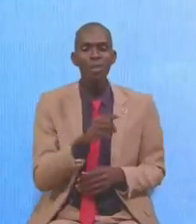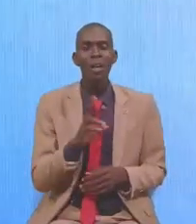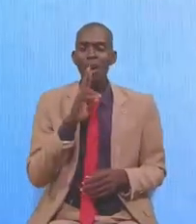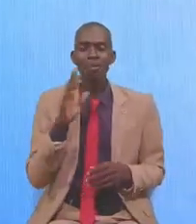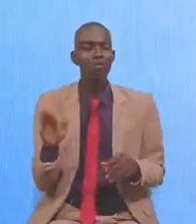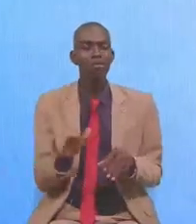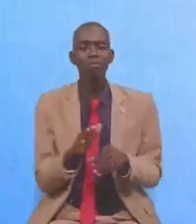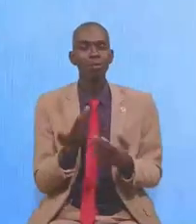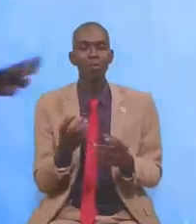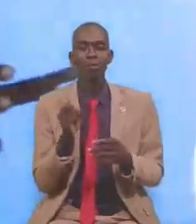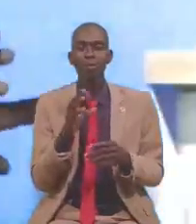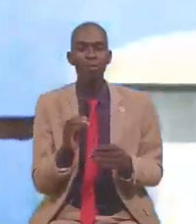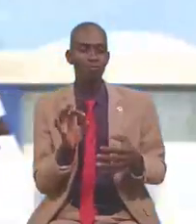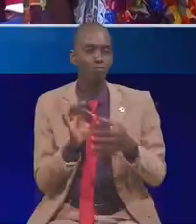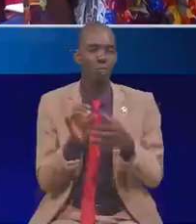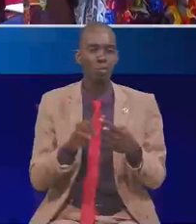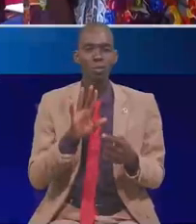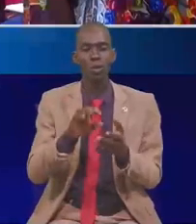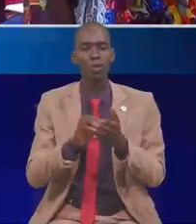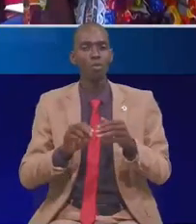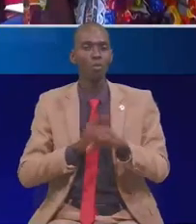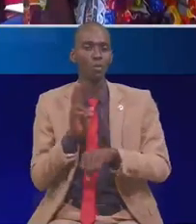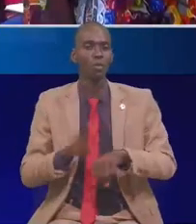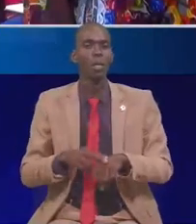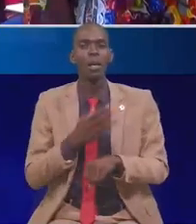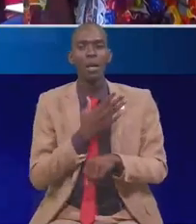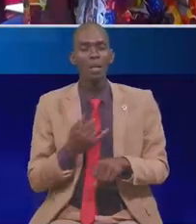nationalistes et ils fondent cela